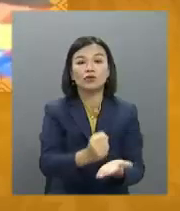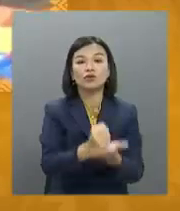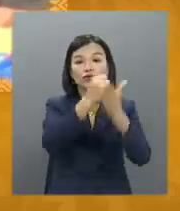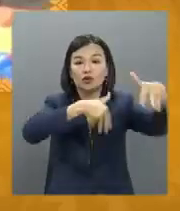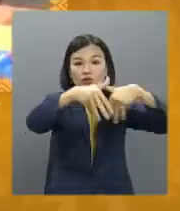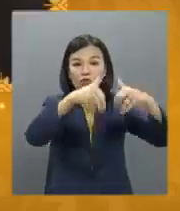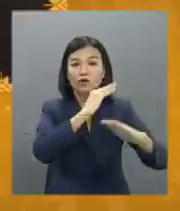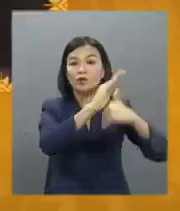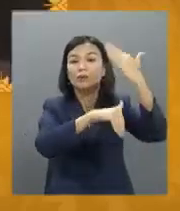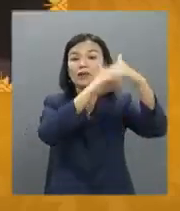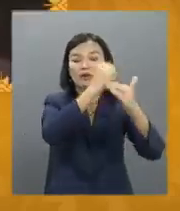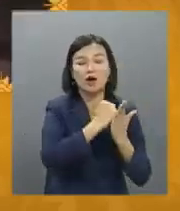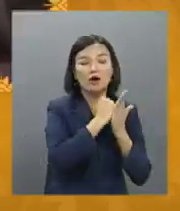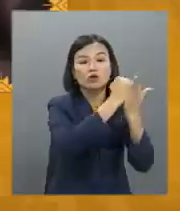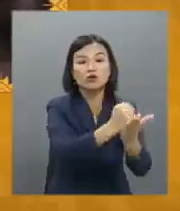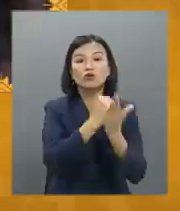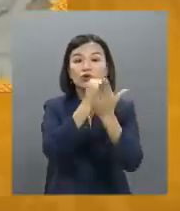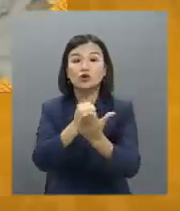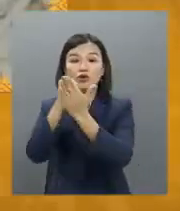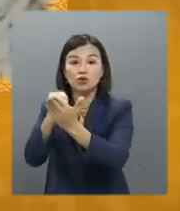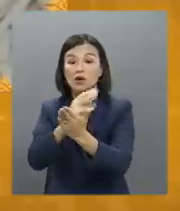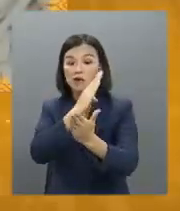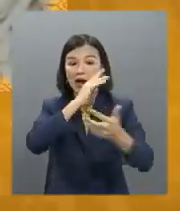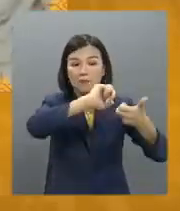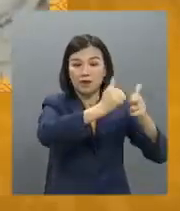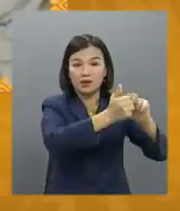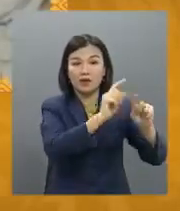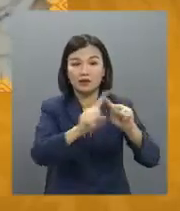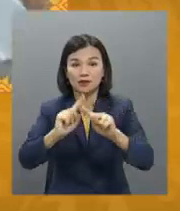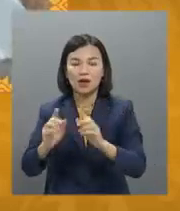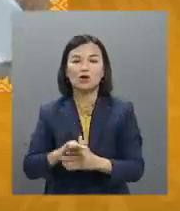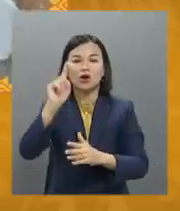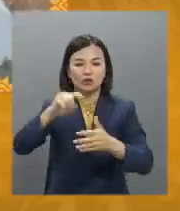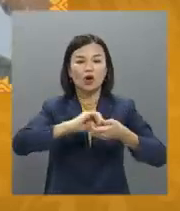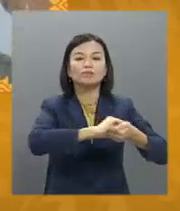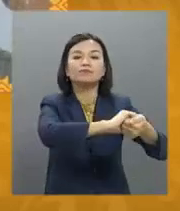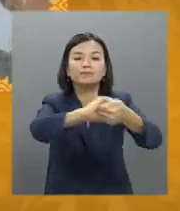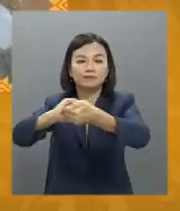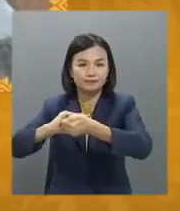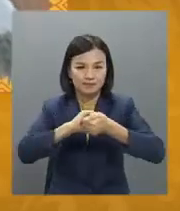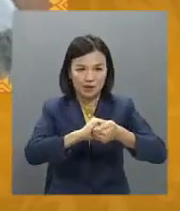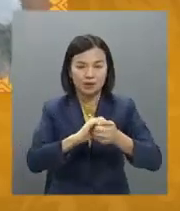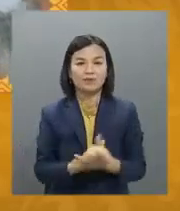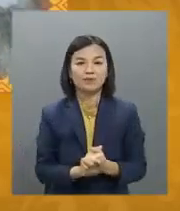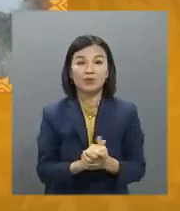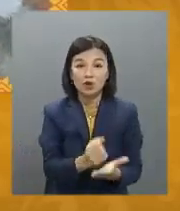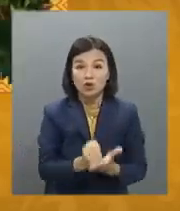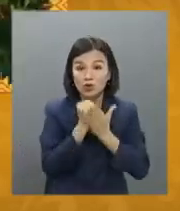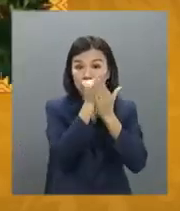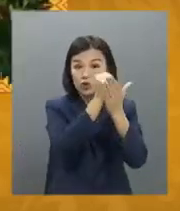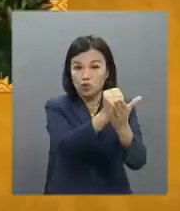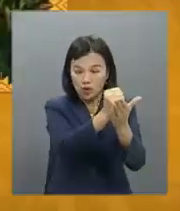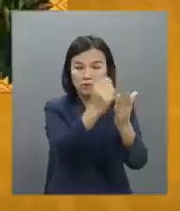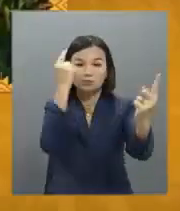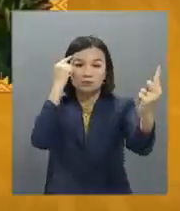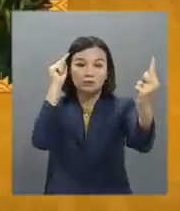ยชน์เพื่อพัฒนาชุมชนและช่วยเหลือซึ่งกันและกันเมื่อเกิดภัยพิบัติด้วยความสมัครสมานสามัคคีเป็น